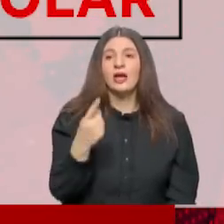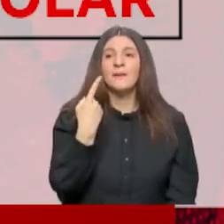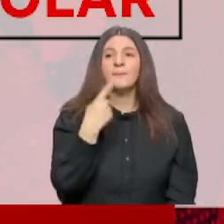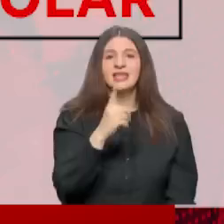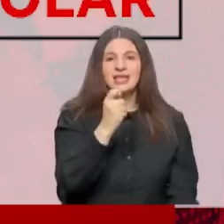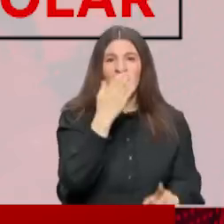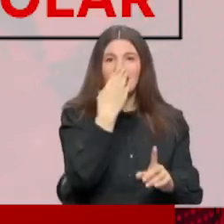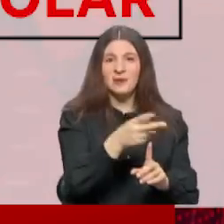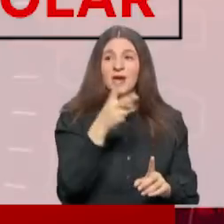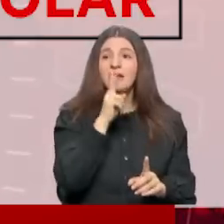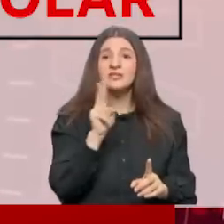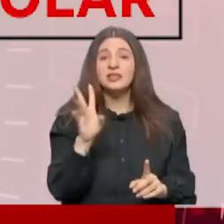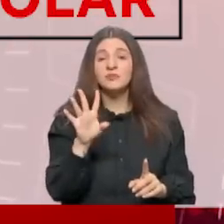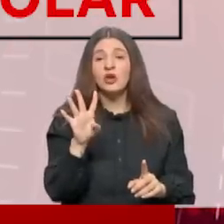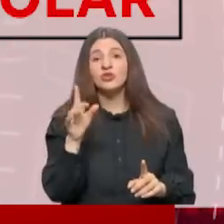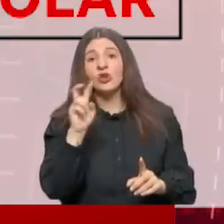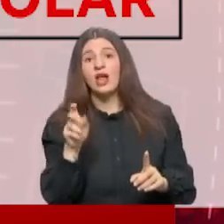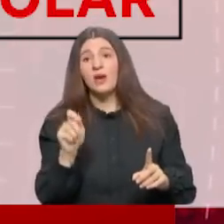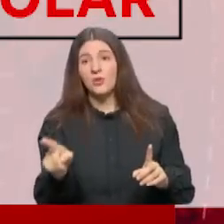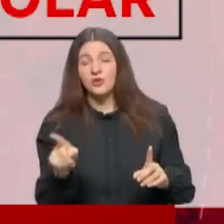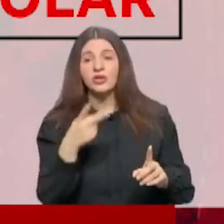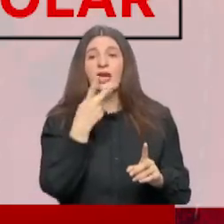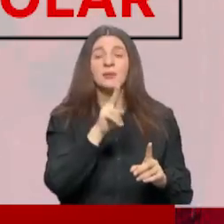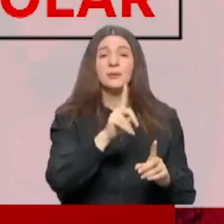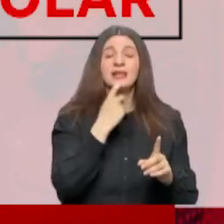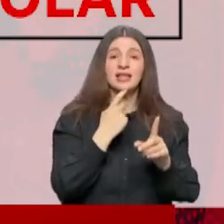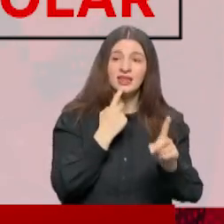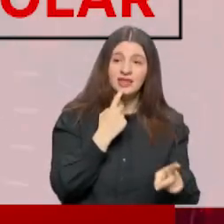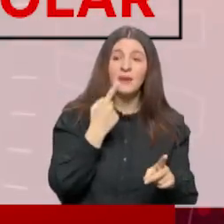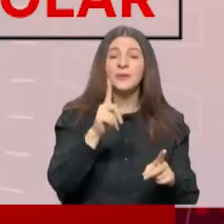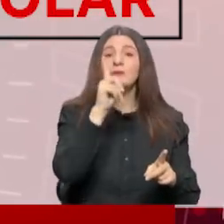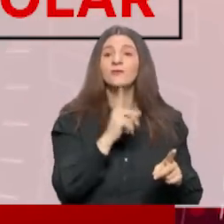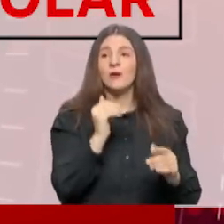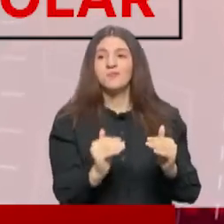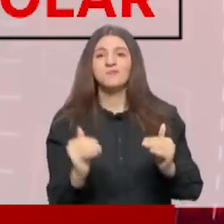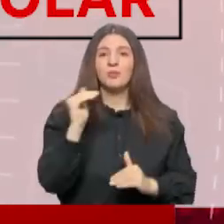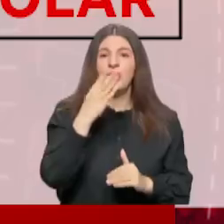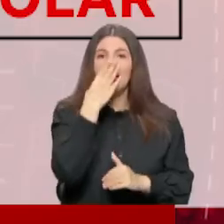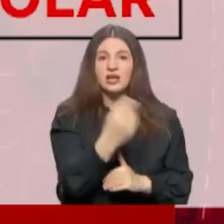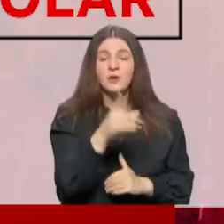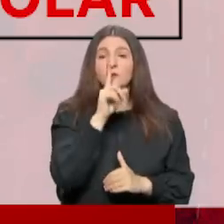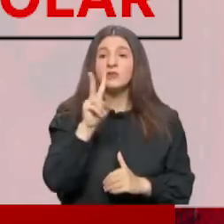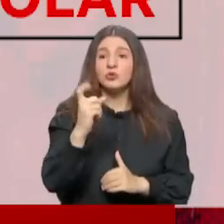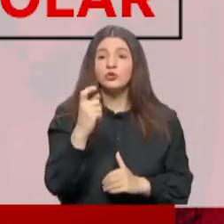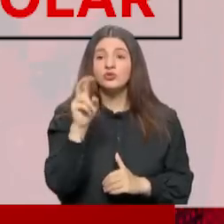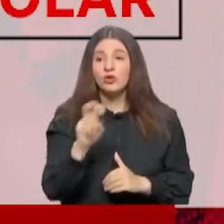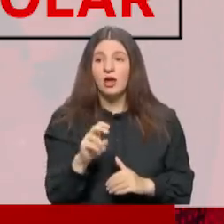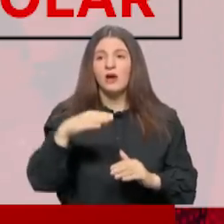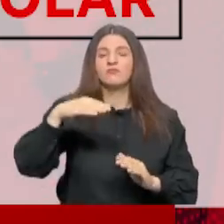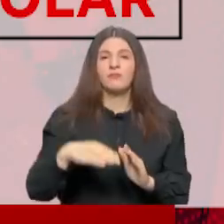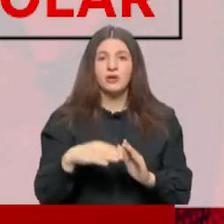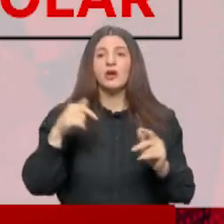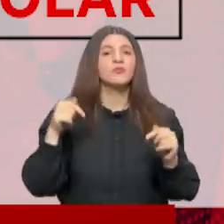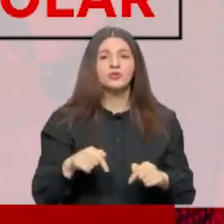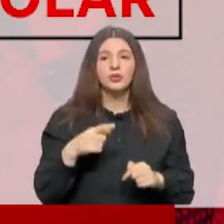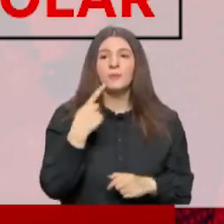1000 lira ikramiye 224 dolar ediyordu. 2021 yılında 1100 liraya çıkarılan ikramiye 129 dolara düştü.